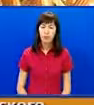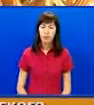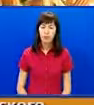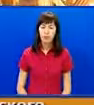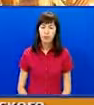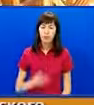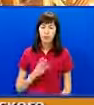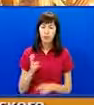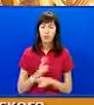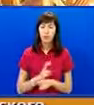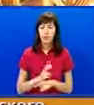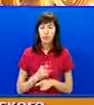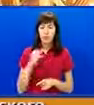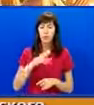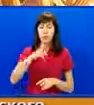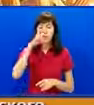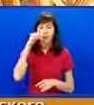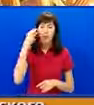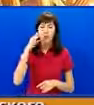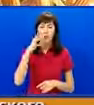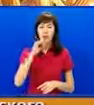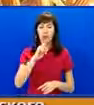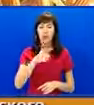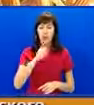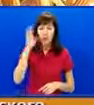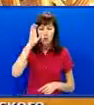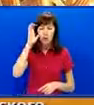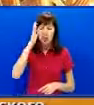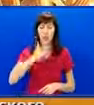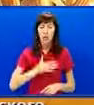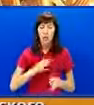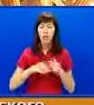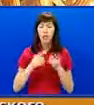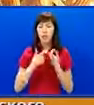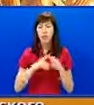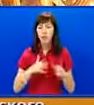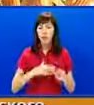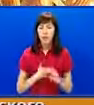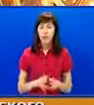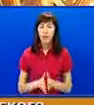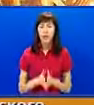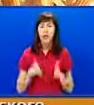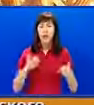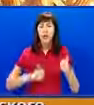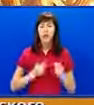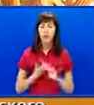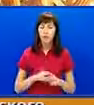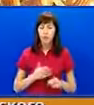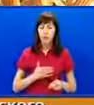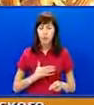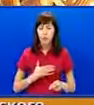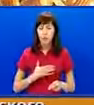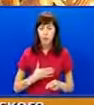К нам приезжают с многих стран, Турции, Китая, Кыргызстана, интересуются нашими технологиями. Для нас это огромная честь, поэтому где